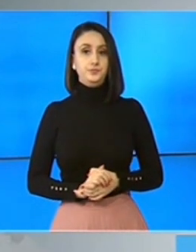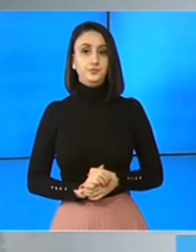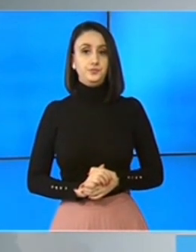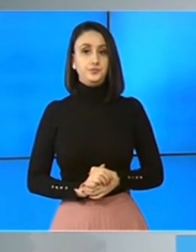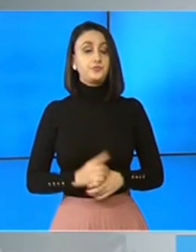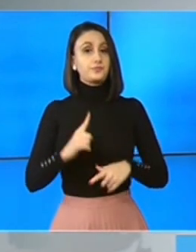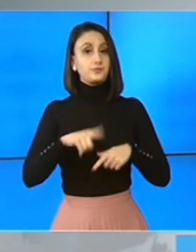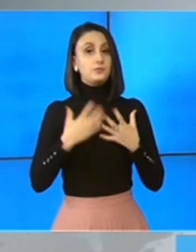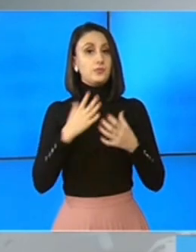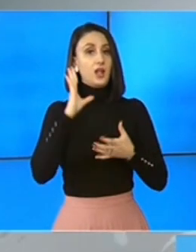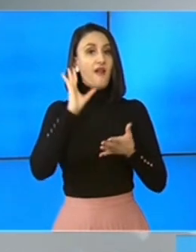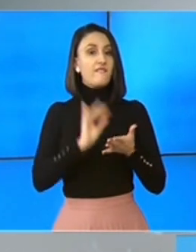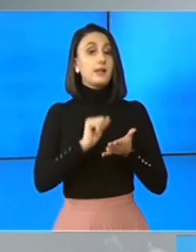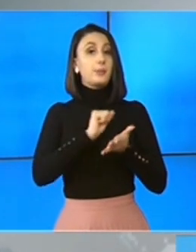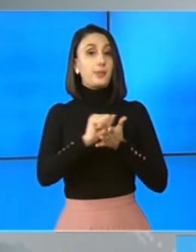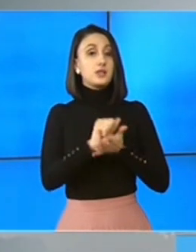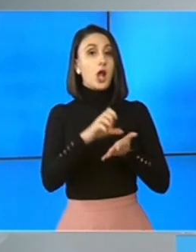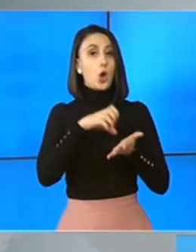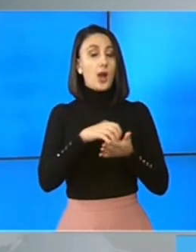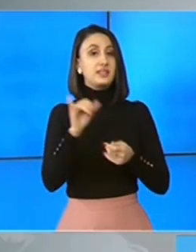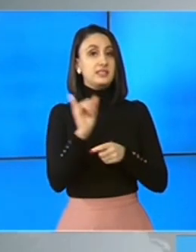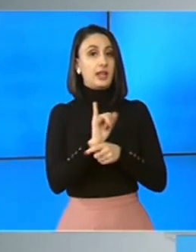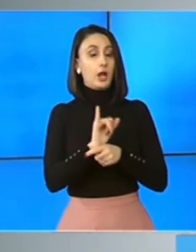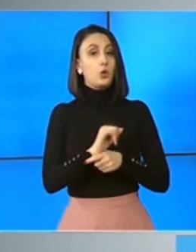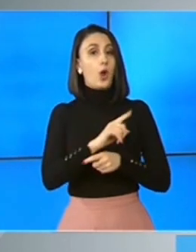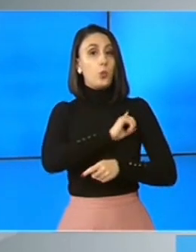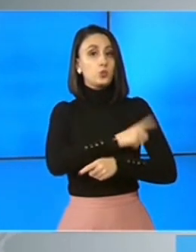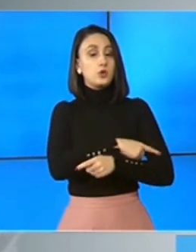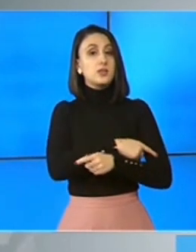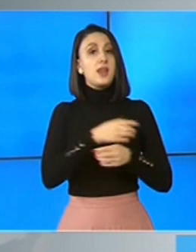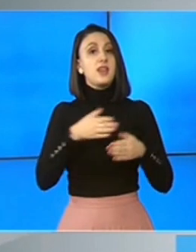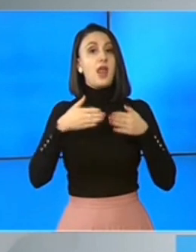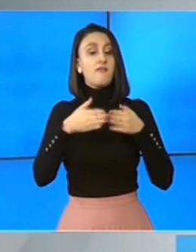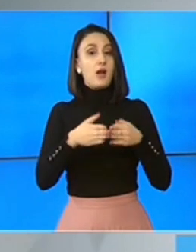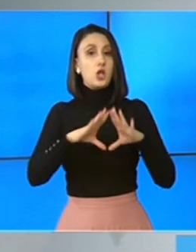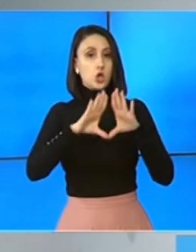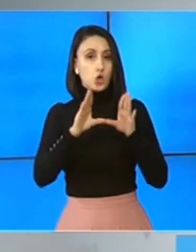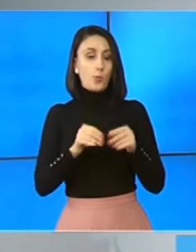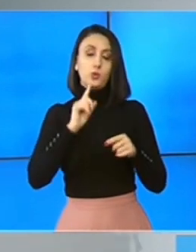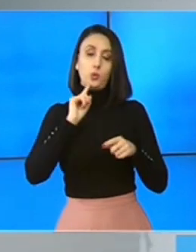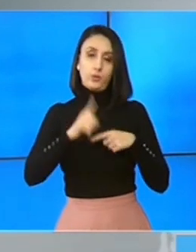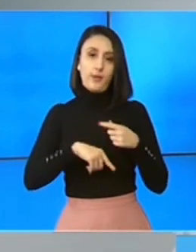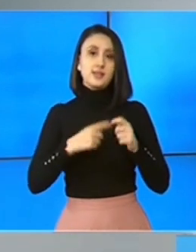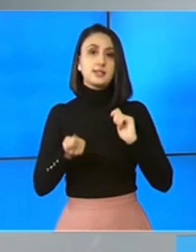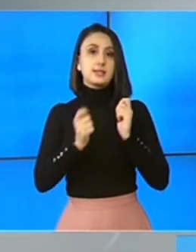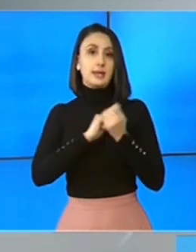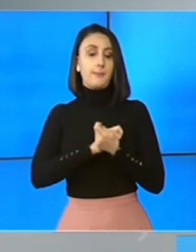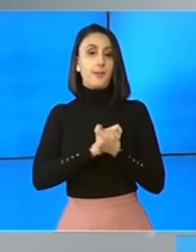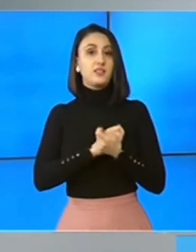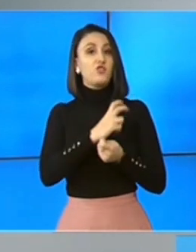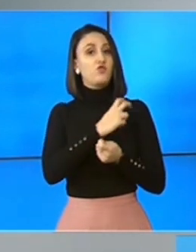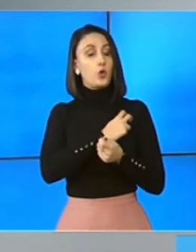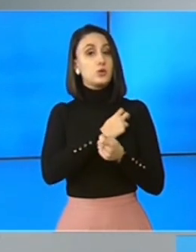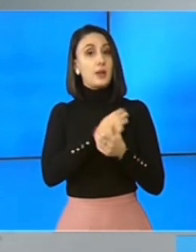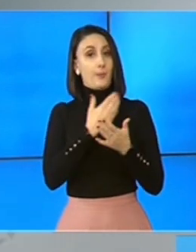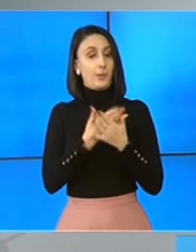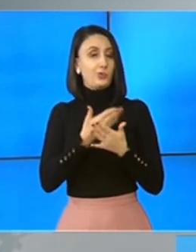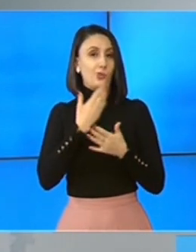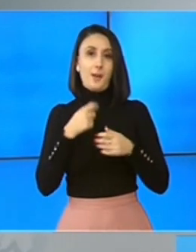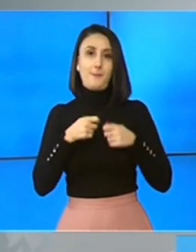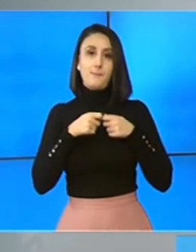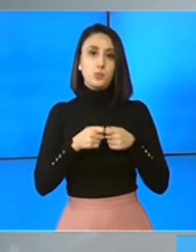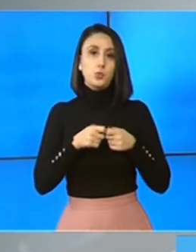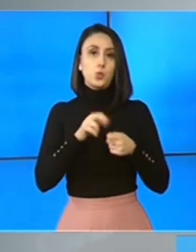După ce a aflat din presa locală că directorul autorității navale române Cosmin Dumitrache urmează să fie schimbat din funcție doar pentru că nu este